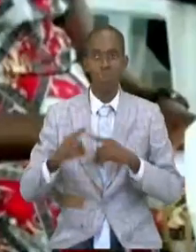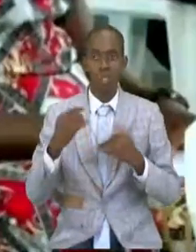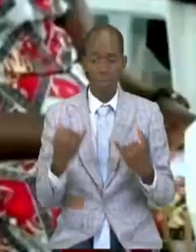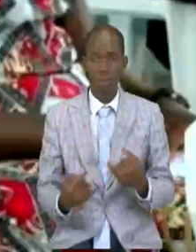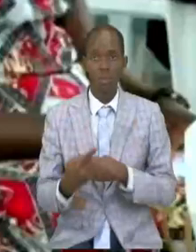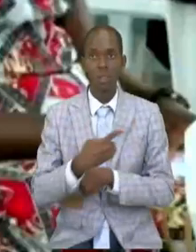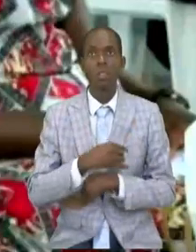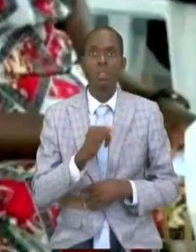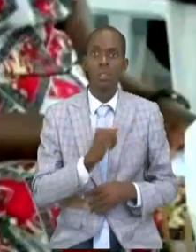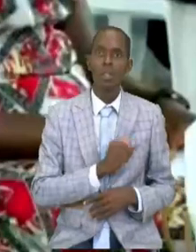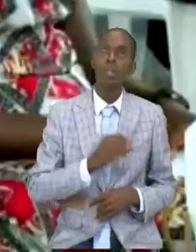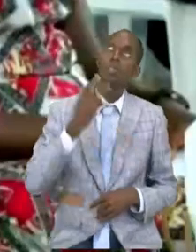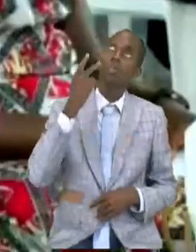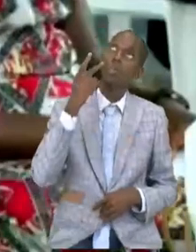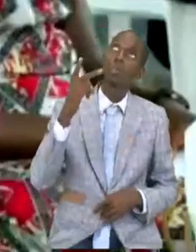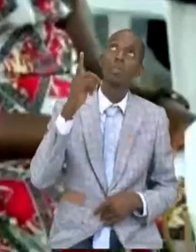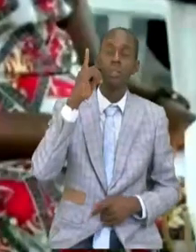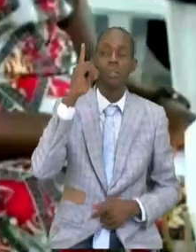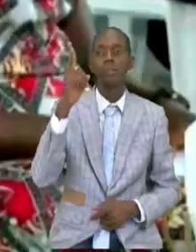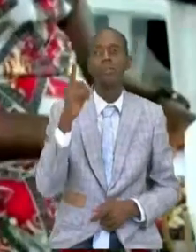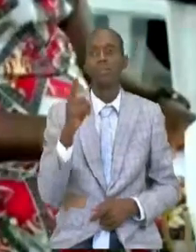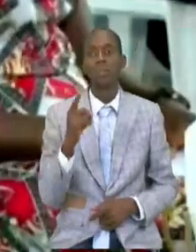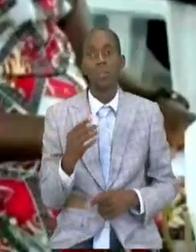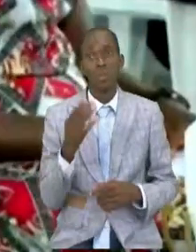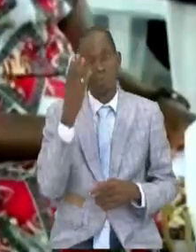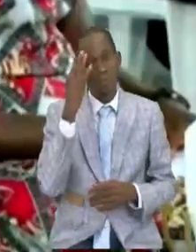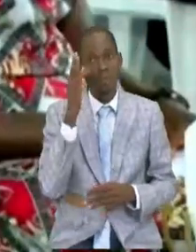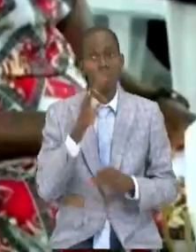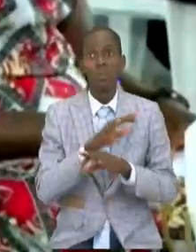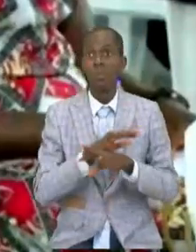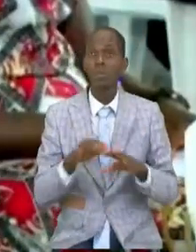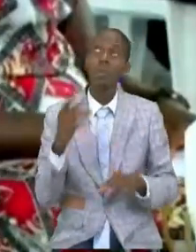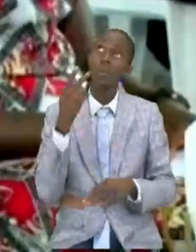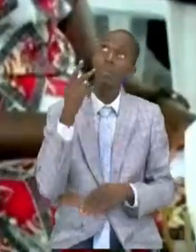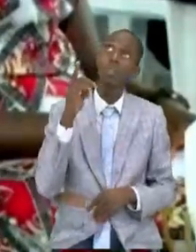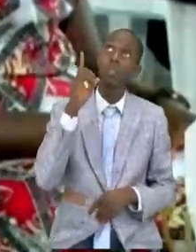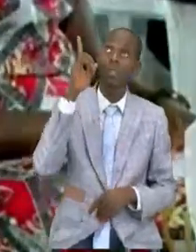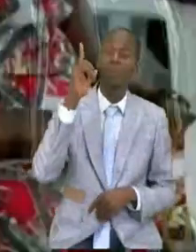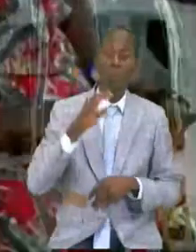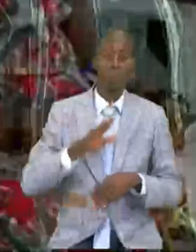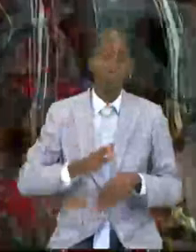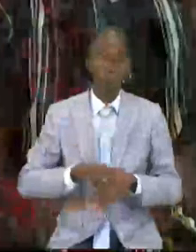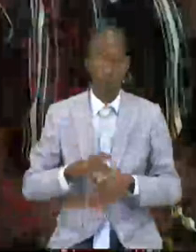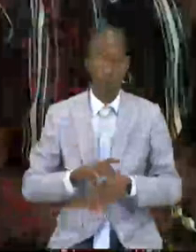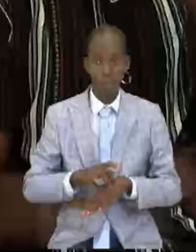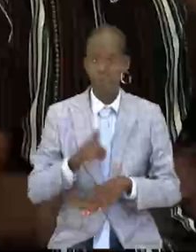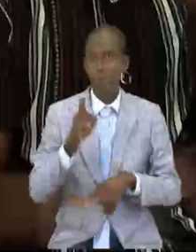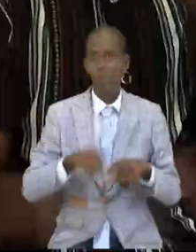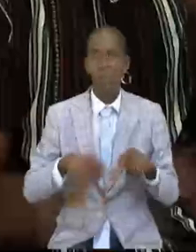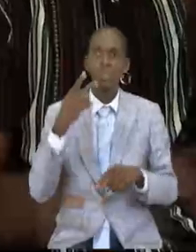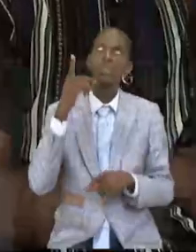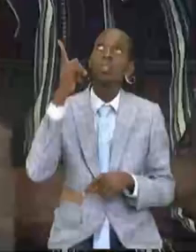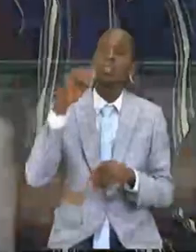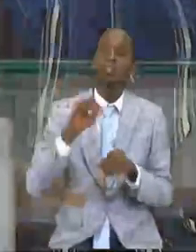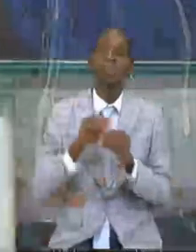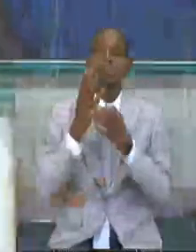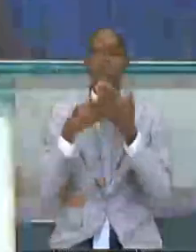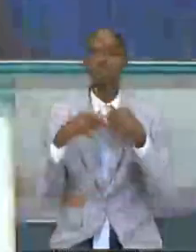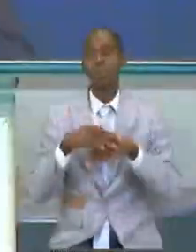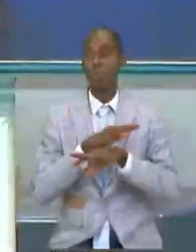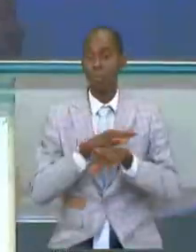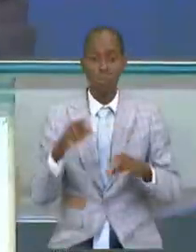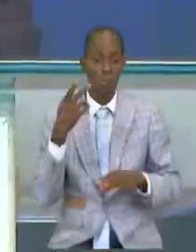je le vois. Je dis aujourd'hui, je le vois. Alors, tu ne vas pas le voir. Il y a des gens qui ne le voient